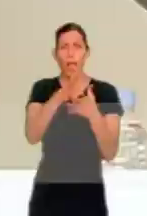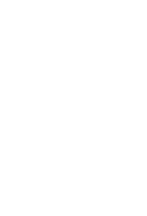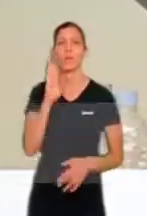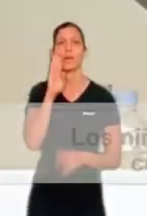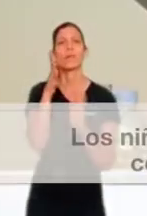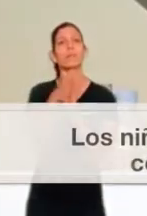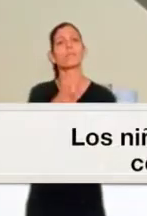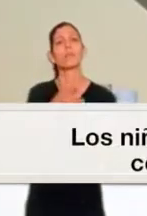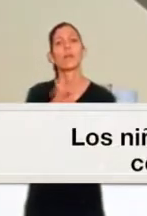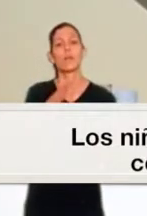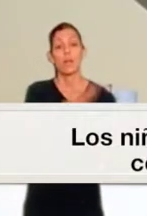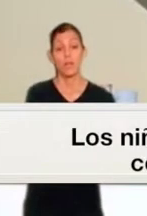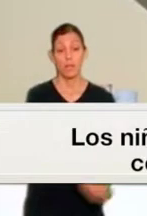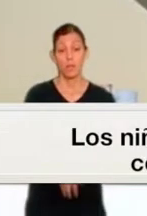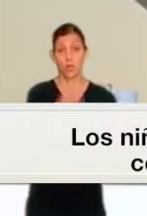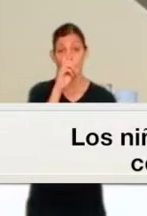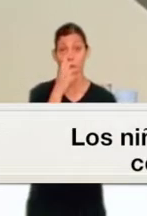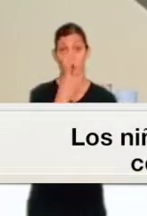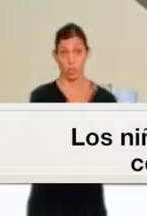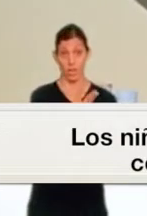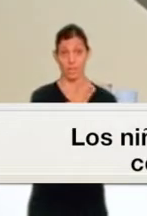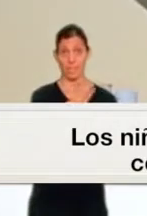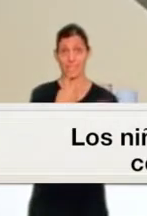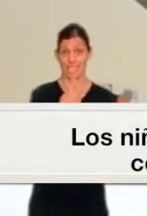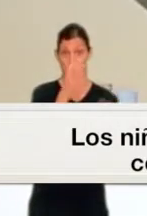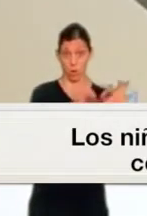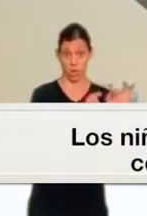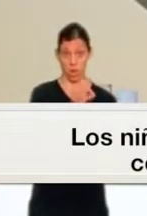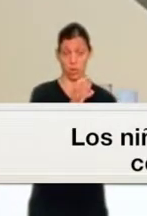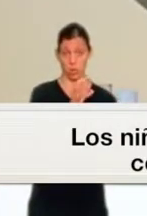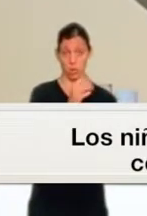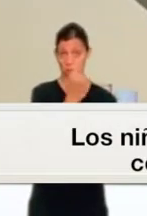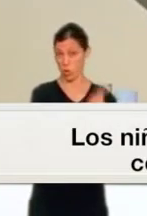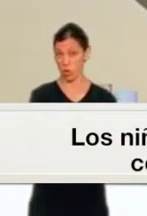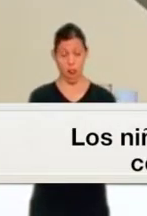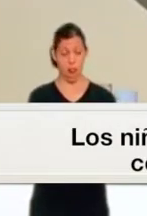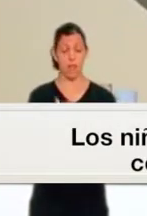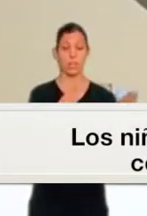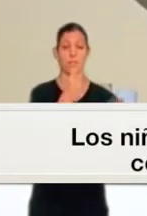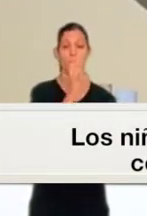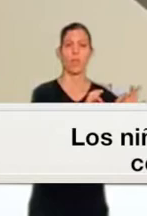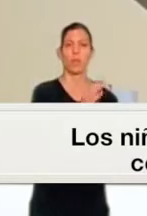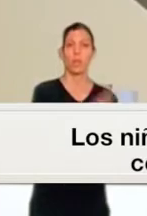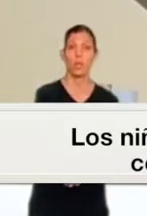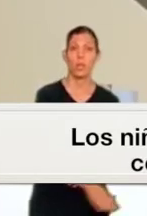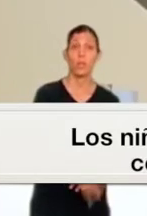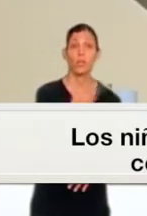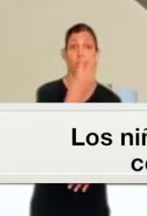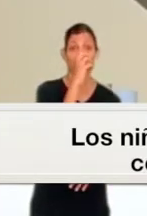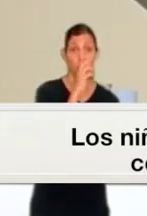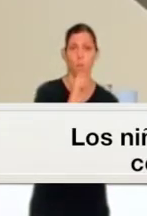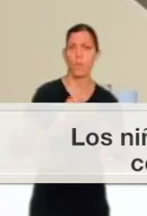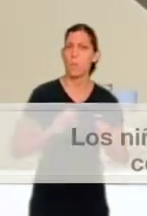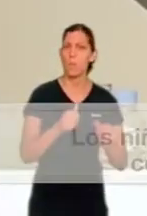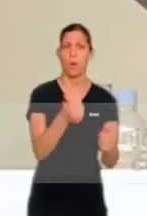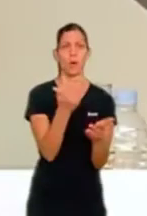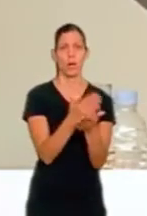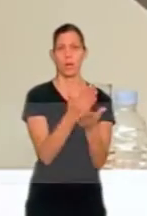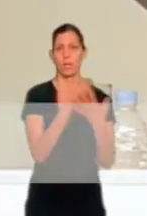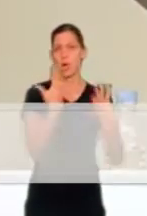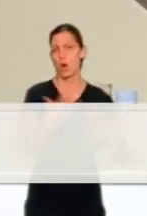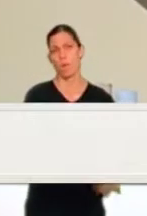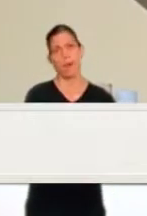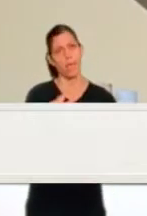filles. Els xiquets de 3 anys, este 6% de la població escolar, començaran el curs amb